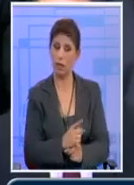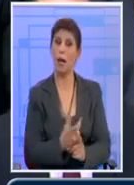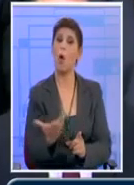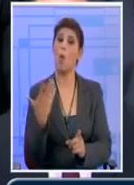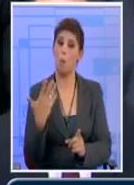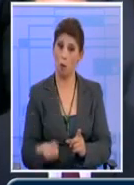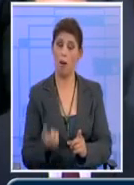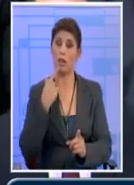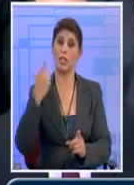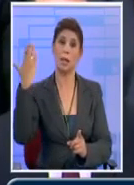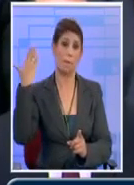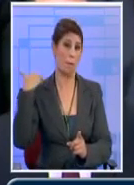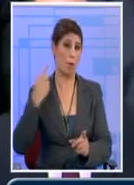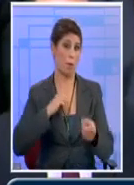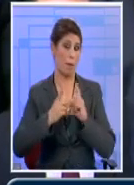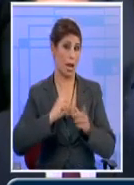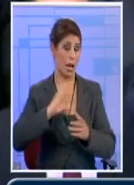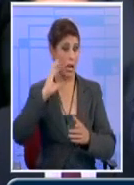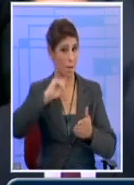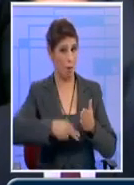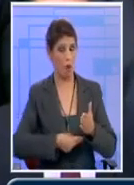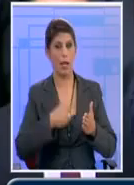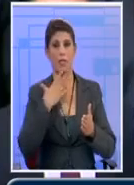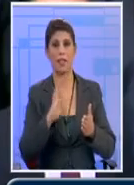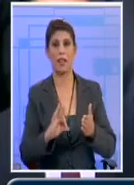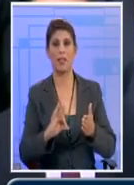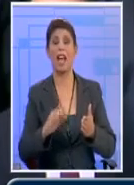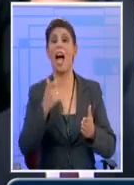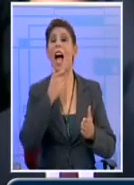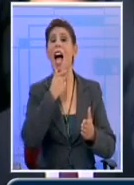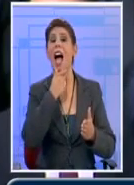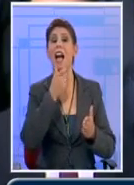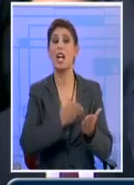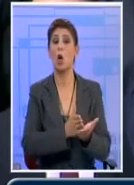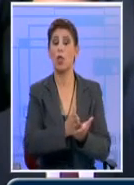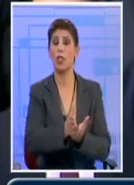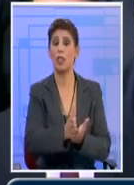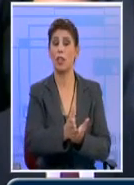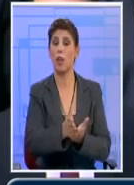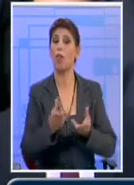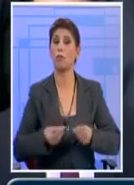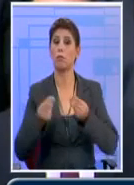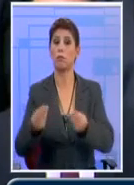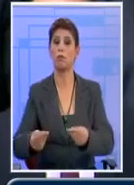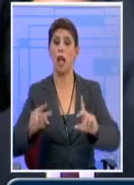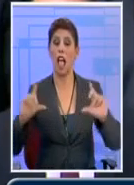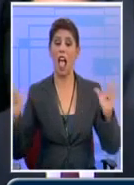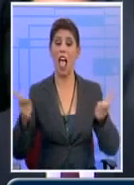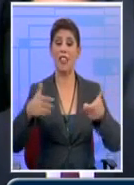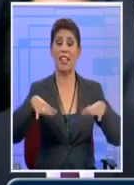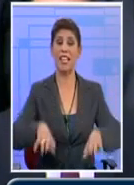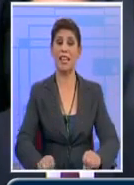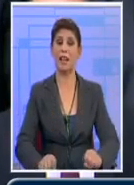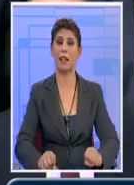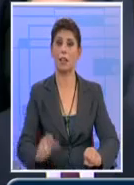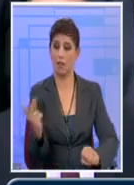υπήρχαν στα προηγούμενα μνημόνια, δηλαδή το αγγλικό δίκαιο και η εκχώρηση της εθνικής κυριαρχίας,